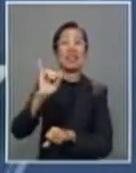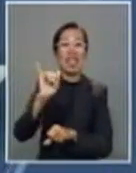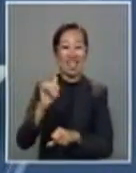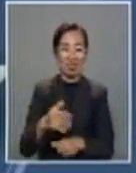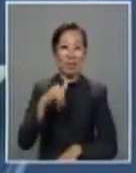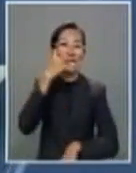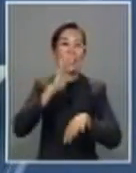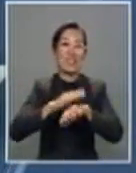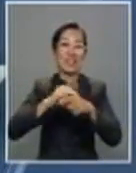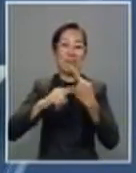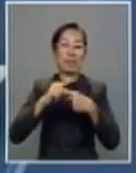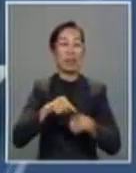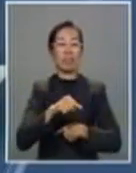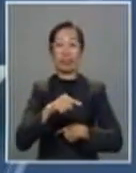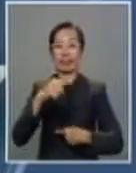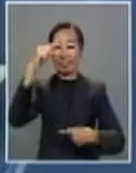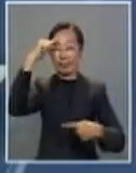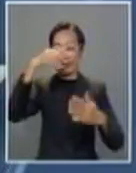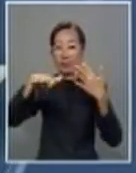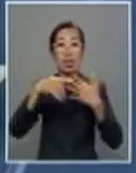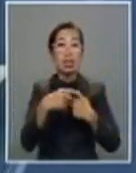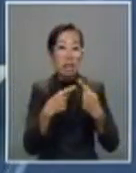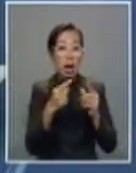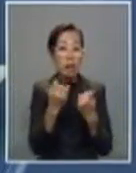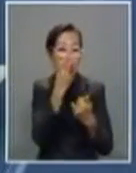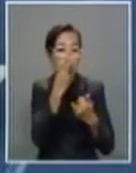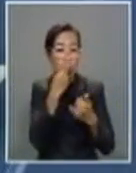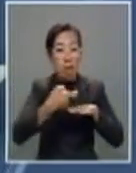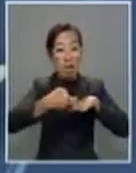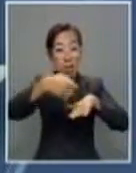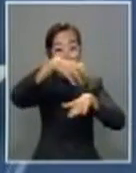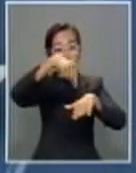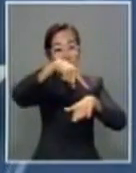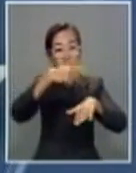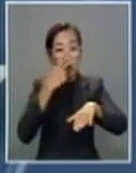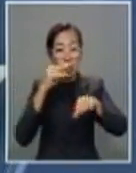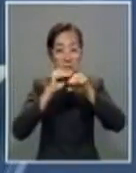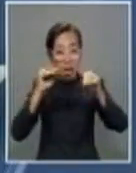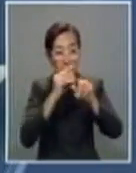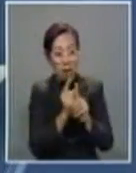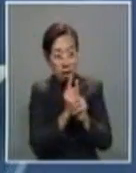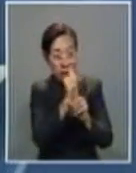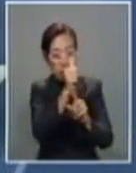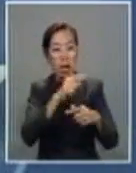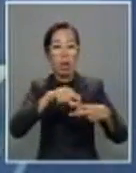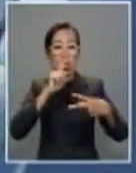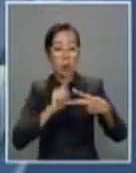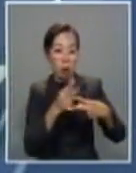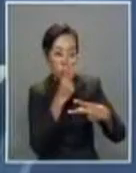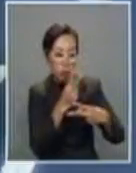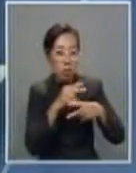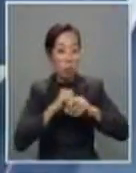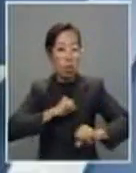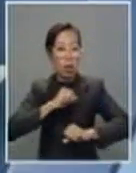าต้องไปดูนะคะว่าแพรเนี่ยได้มาตรฐานไหม1แพรได้มาตรฐานไหม2ก็คือปล่อยให้เด็กอายุต่ำกว่า20เข้าไปใช้บริ